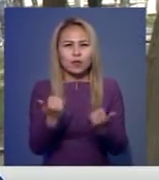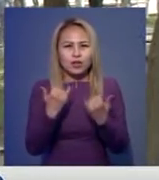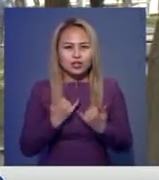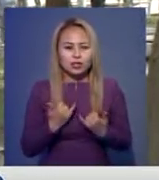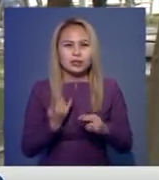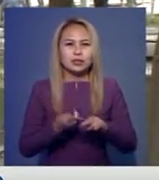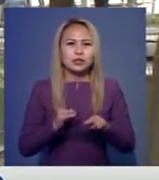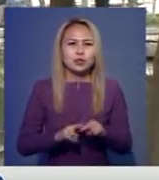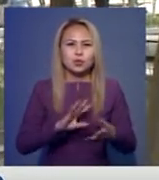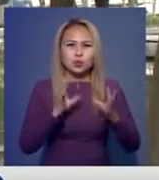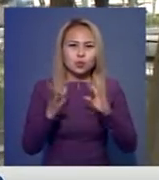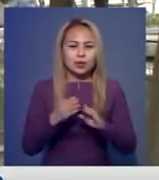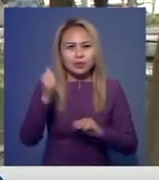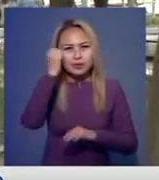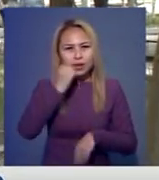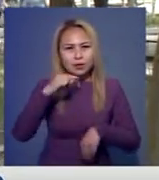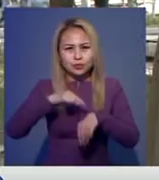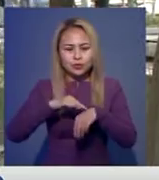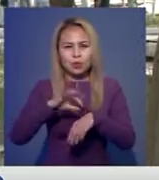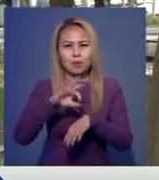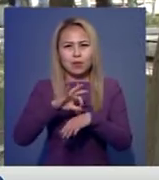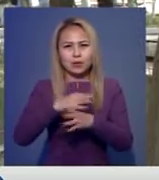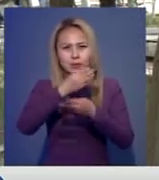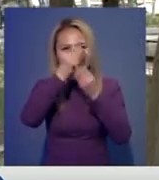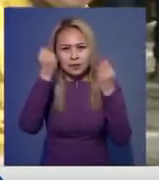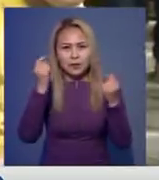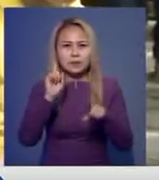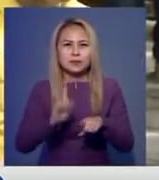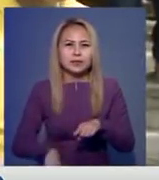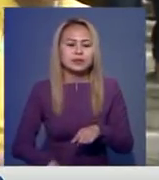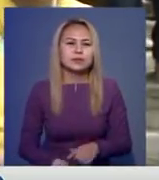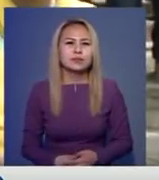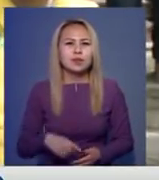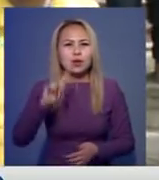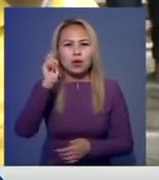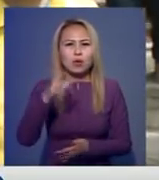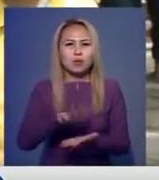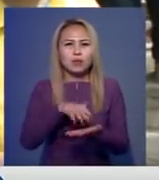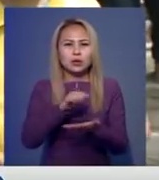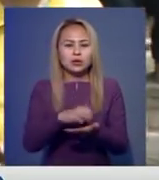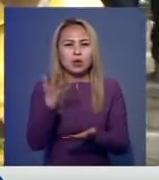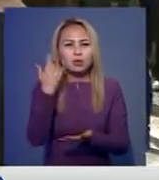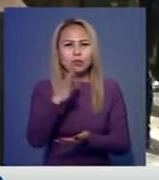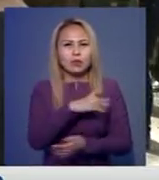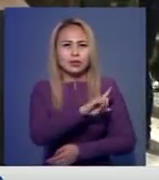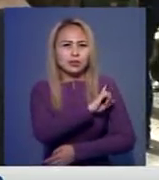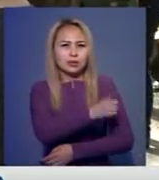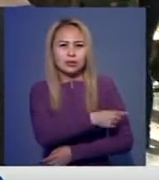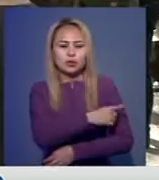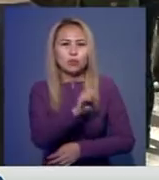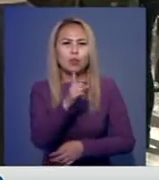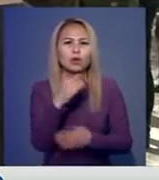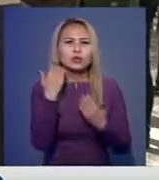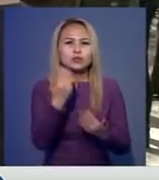береді. Әрі қартық пен ауру дендеген тәнімізбен жанымызды бір сергітіп тастайды. Сұм соғыстың зардабы қарияға кезінде қатты тиген. Себебі